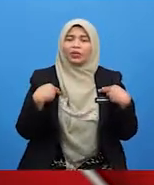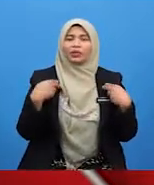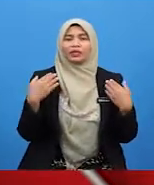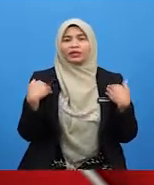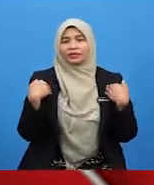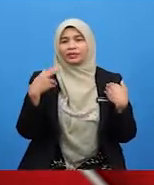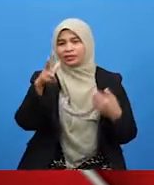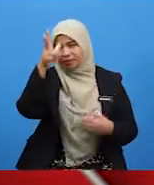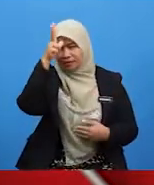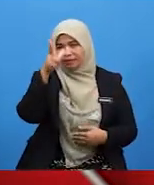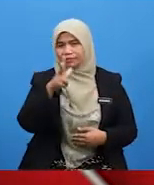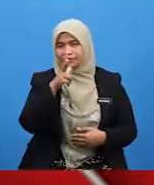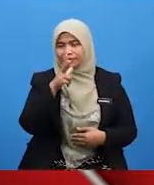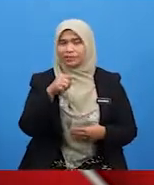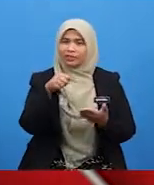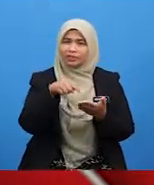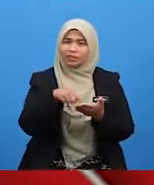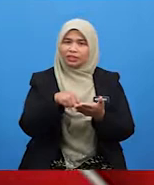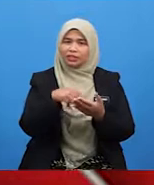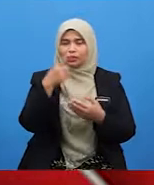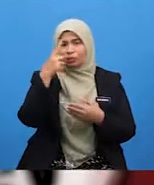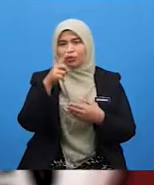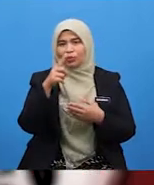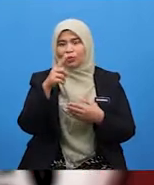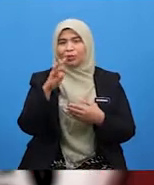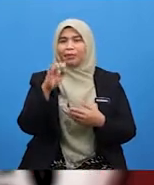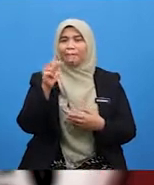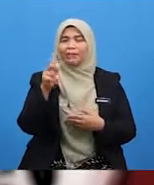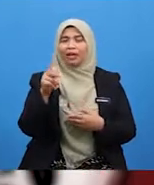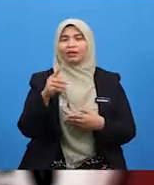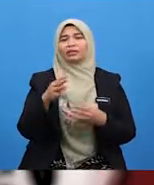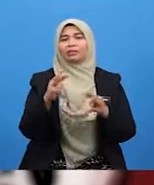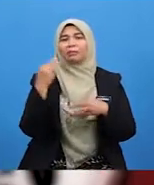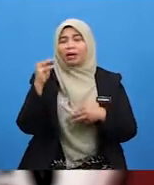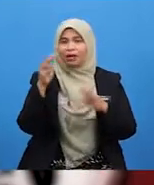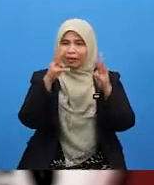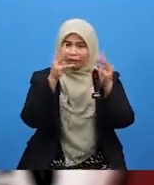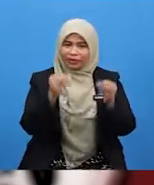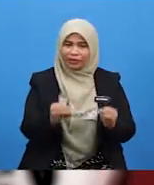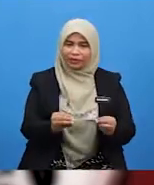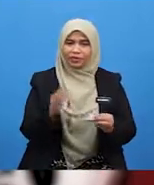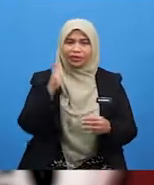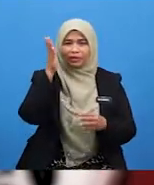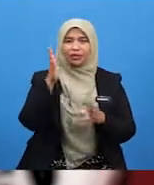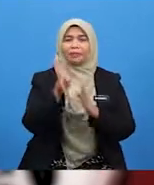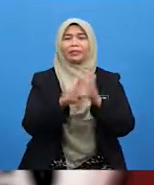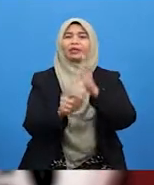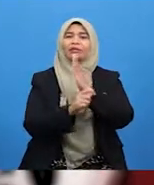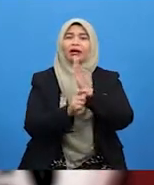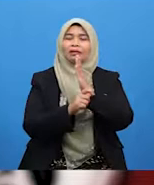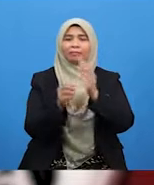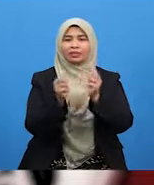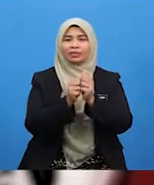Ini bagi pembiakan. Maka manusia akan bertambah dengan